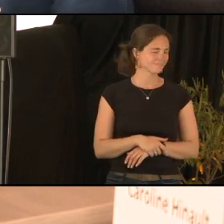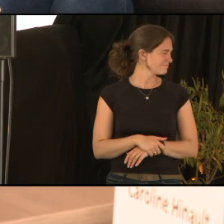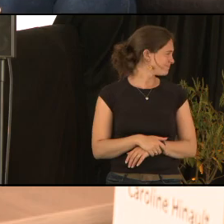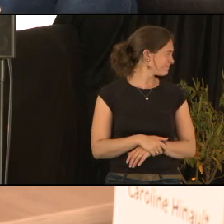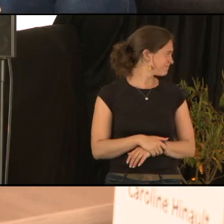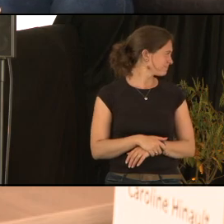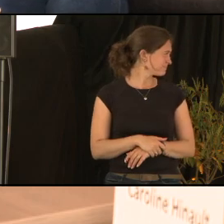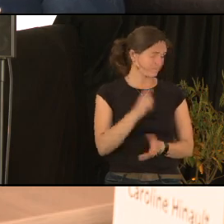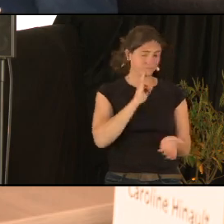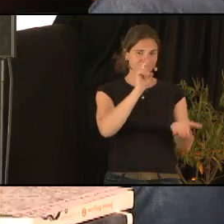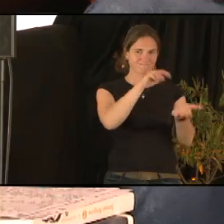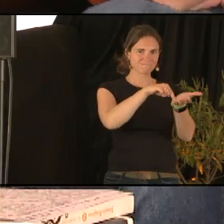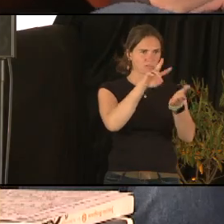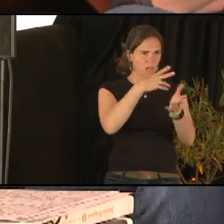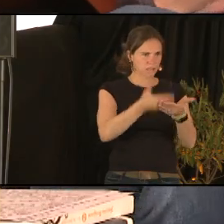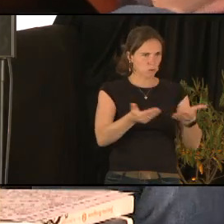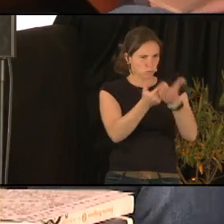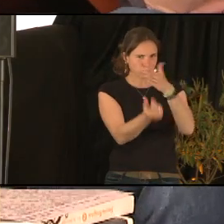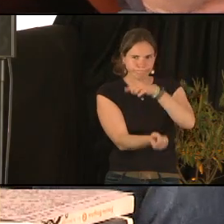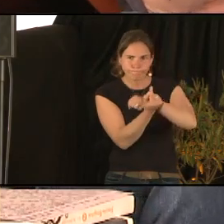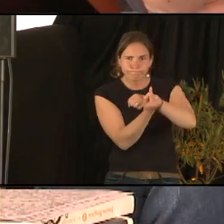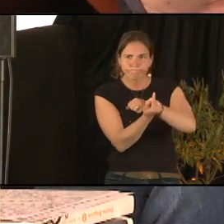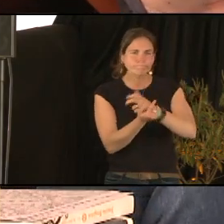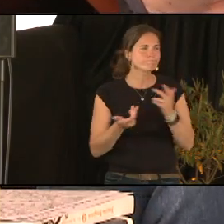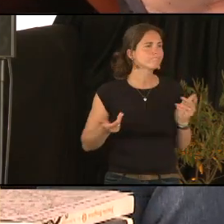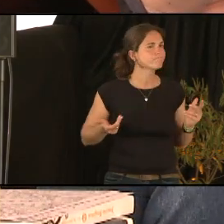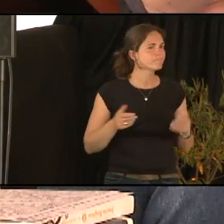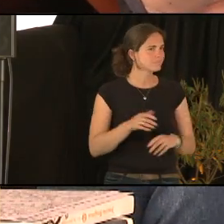C'est un lieu très particulier.